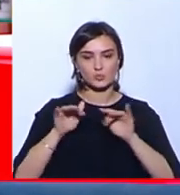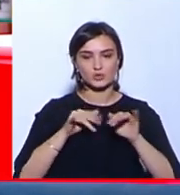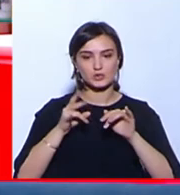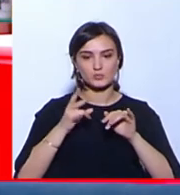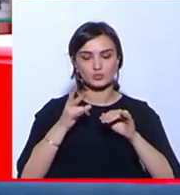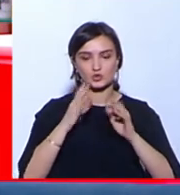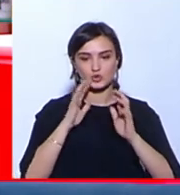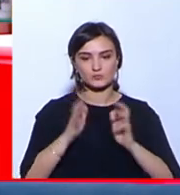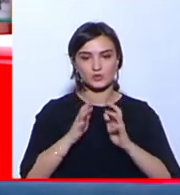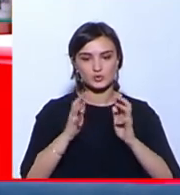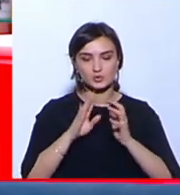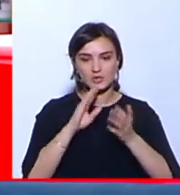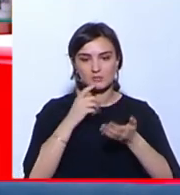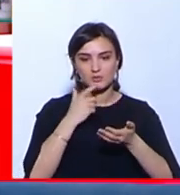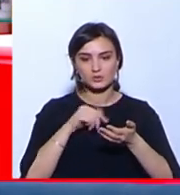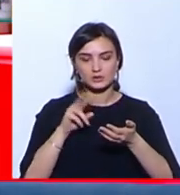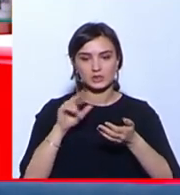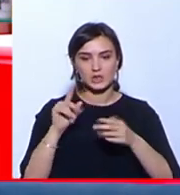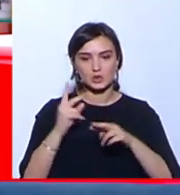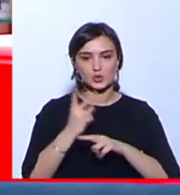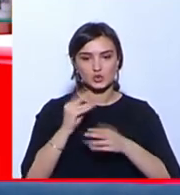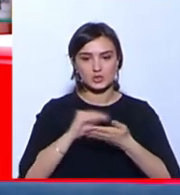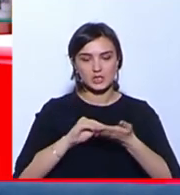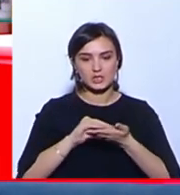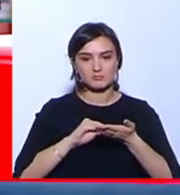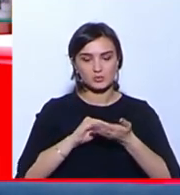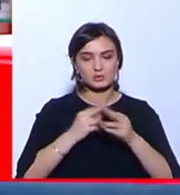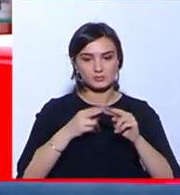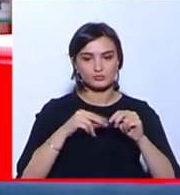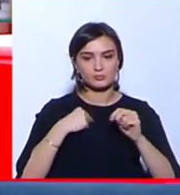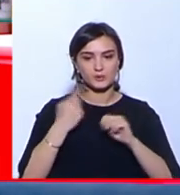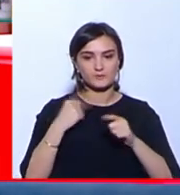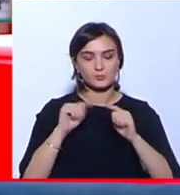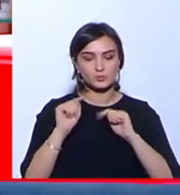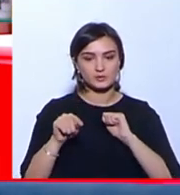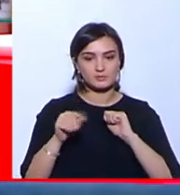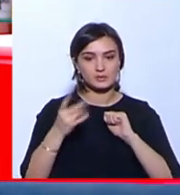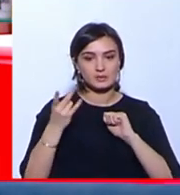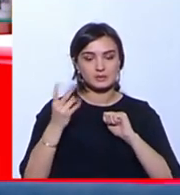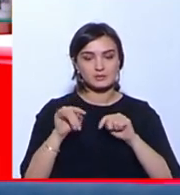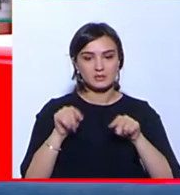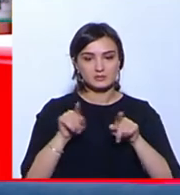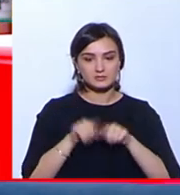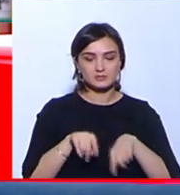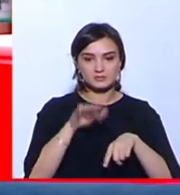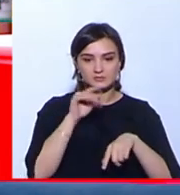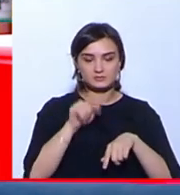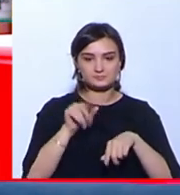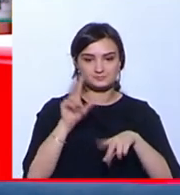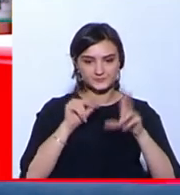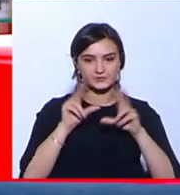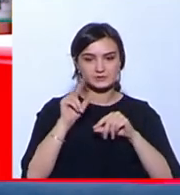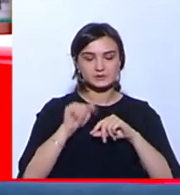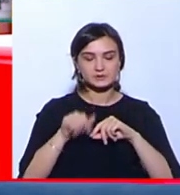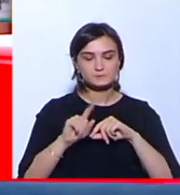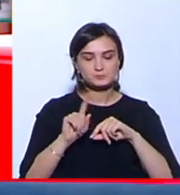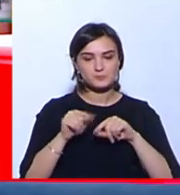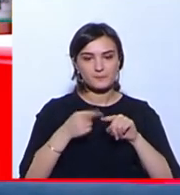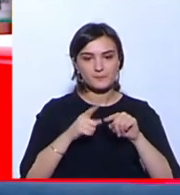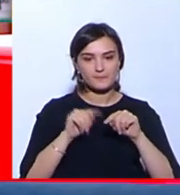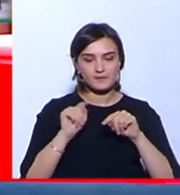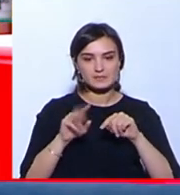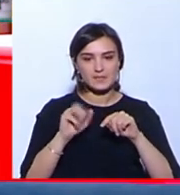უნდა შეუნარჩუნოთ. ქალბატონმა ლალიმ ორჯერ გაიმეორა ეს ფრაზა და ამიტომ მე დაუბრუნდები, მაგრამ ამავე დროს ვითვალისწინებთ, რომ